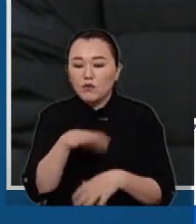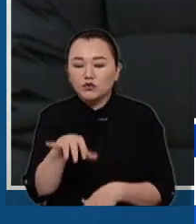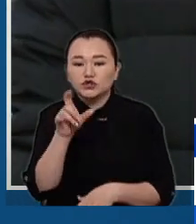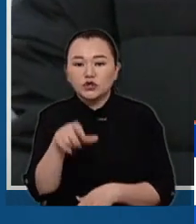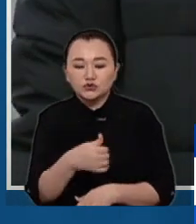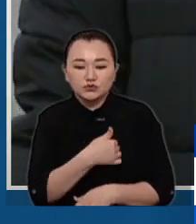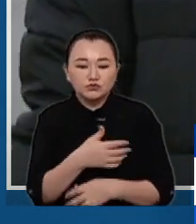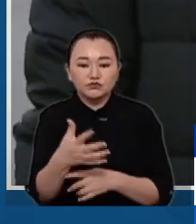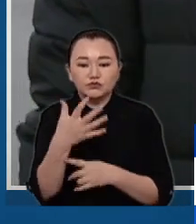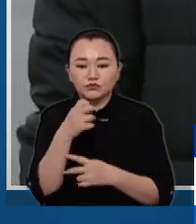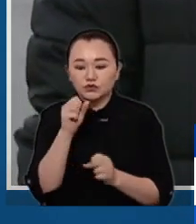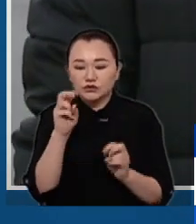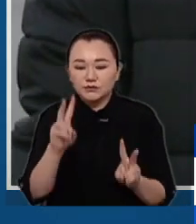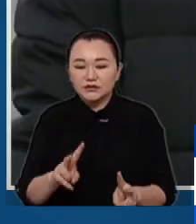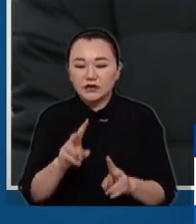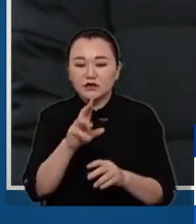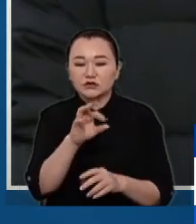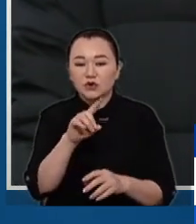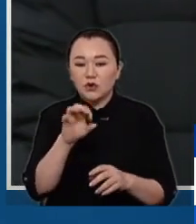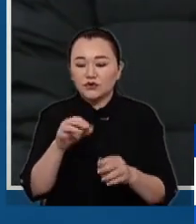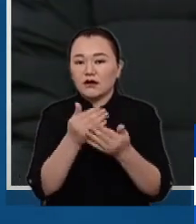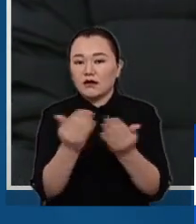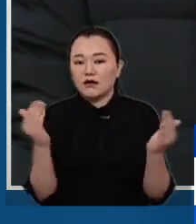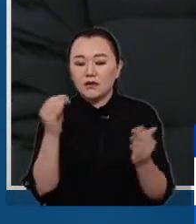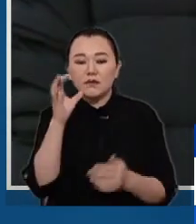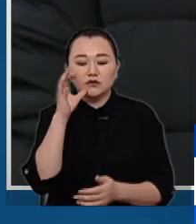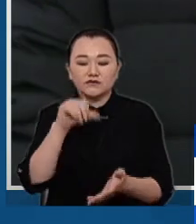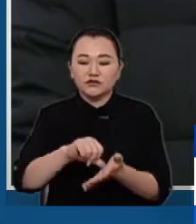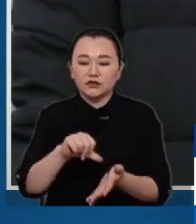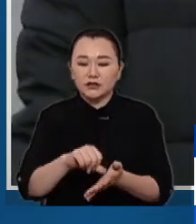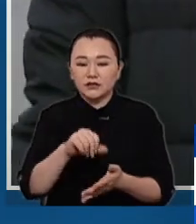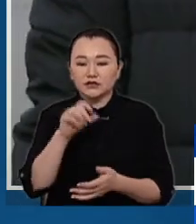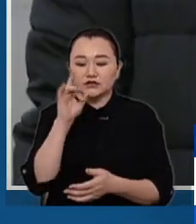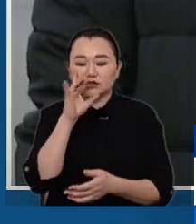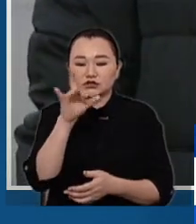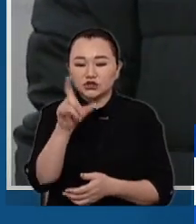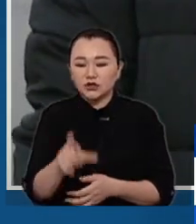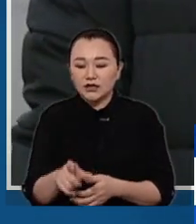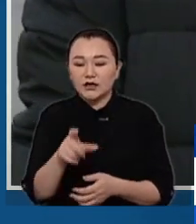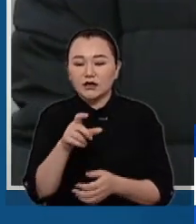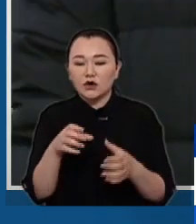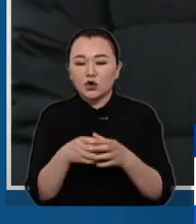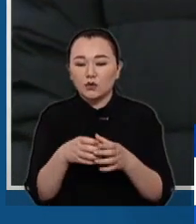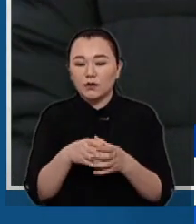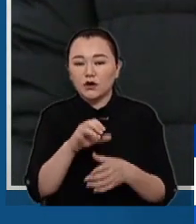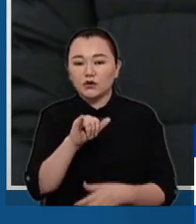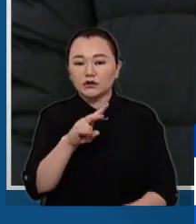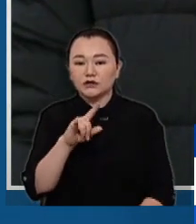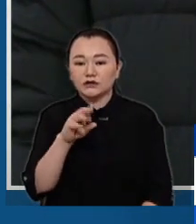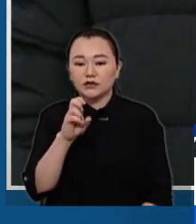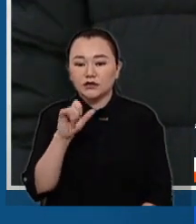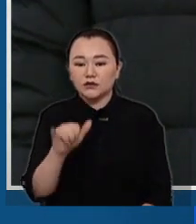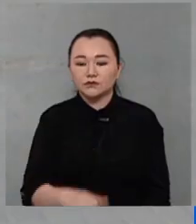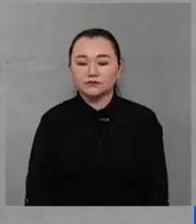мог сфотографироваться в специальных фотозонах и послушать выступление хедлайнера мероприятия группы Улутау.